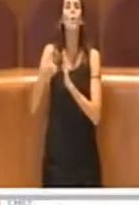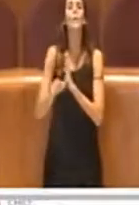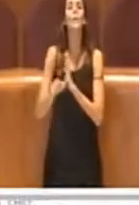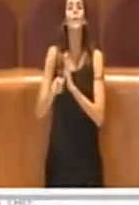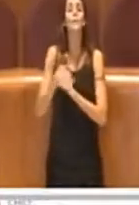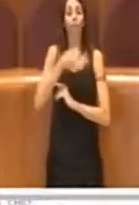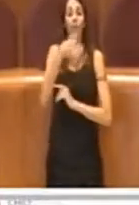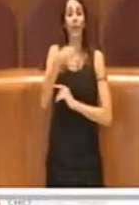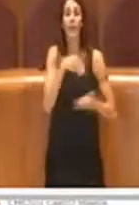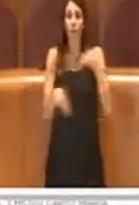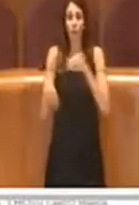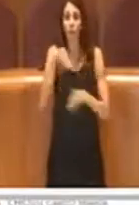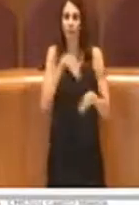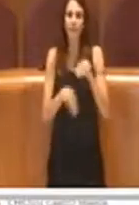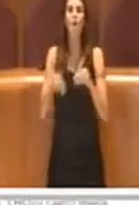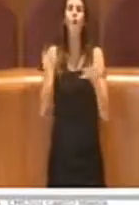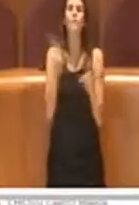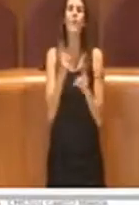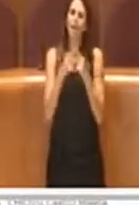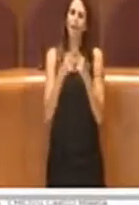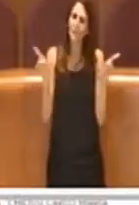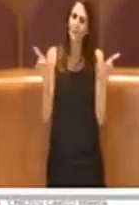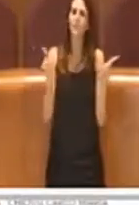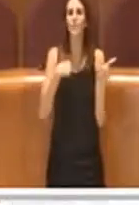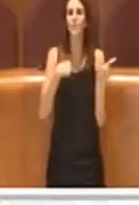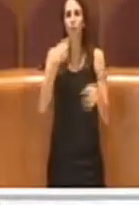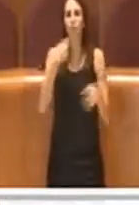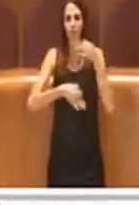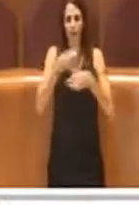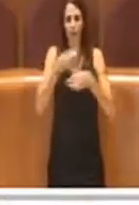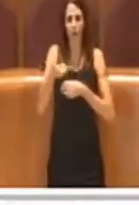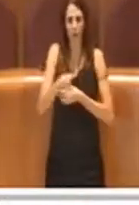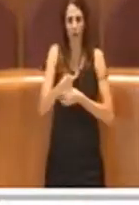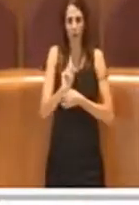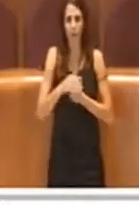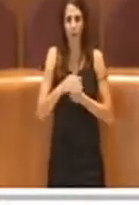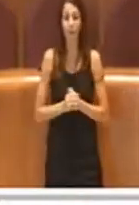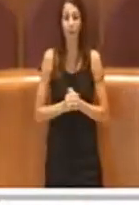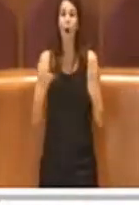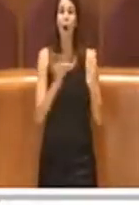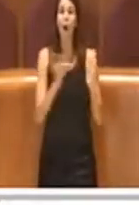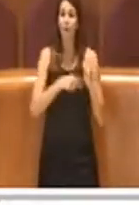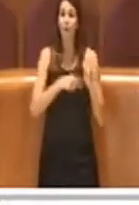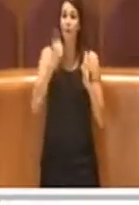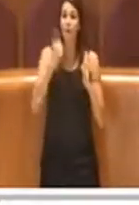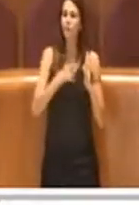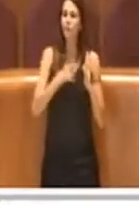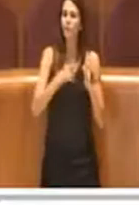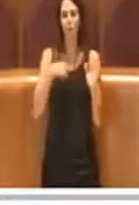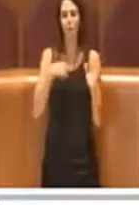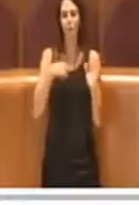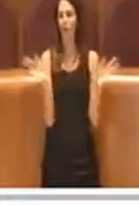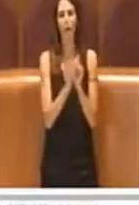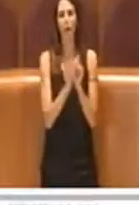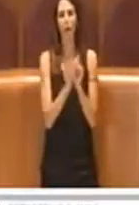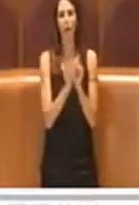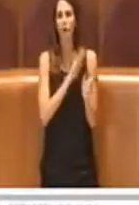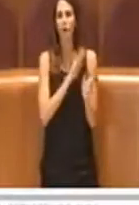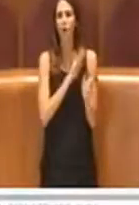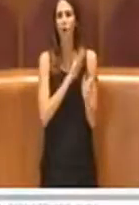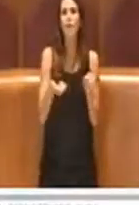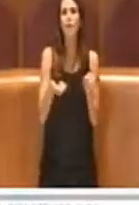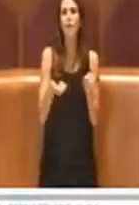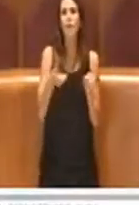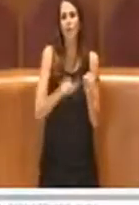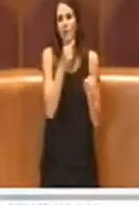dichiarazione di voto è differente, spiego il motivo. Naturalmente sull'ordine del giorno mi trovano assolutamente d'accordo